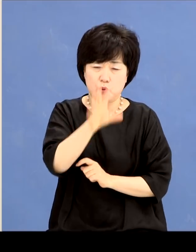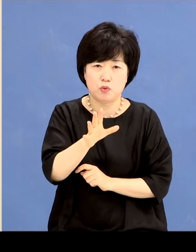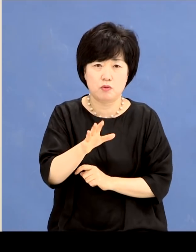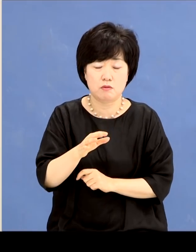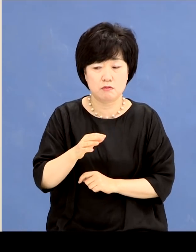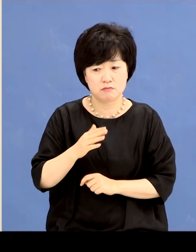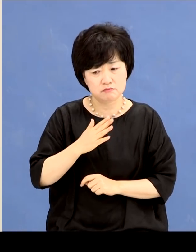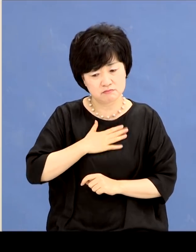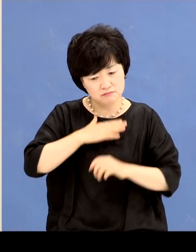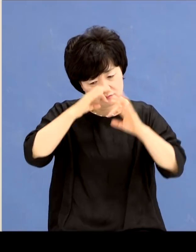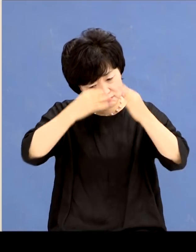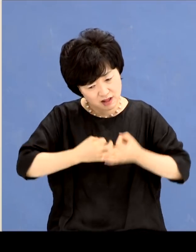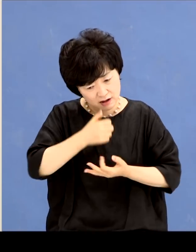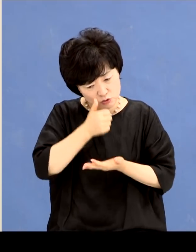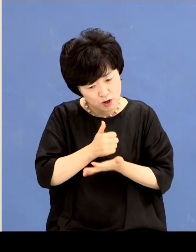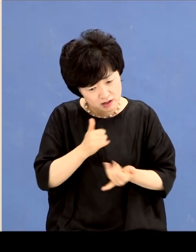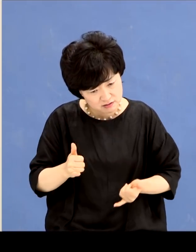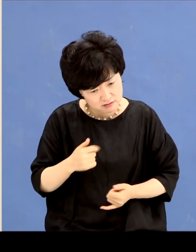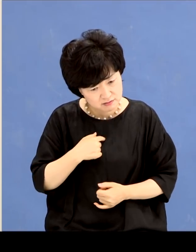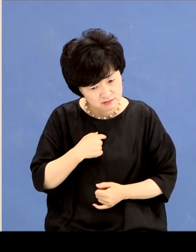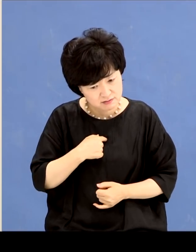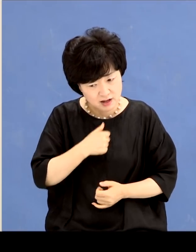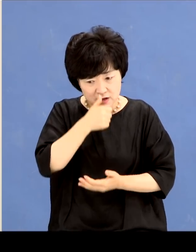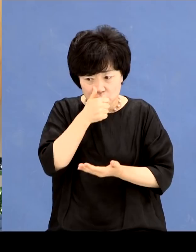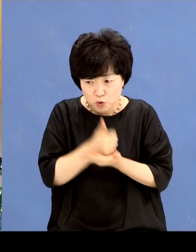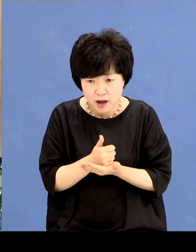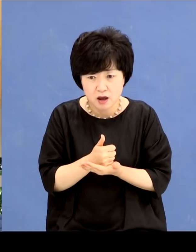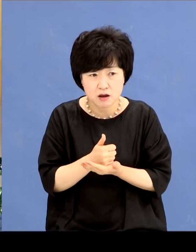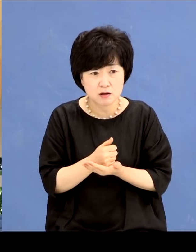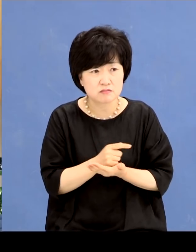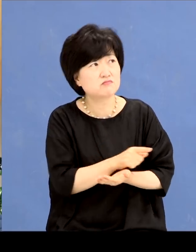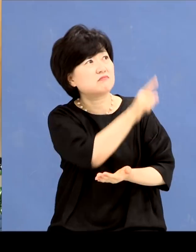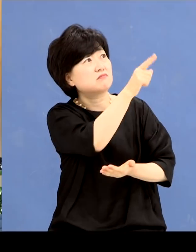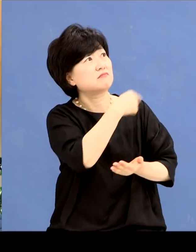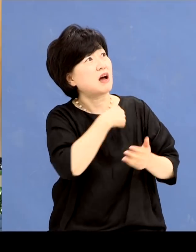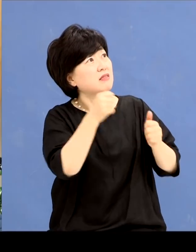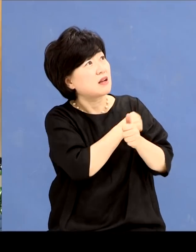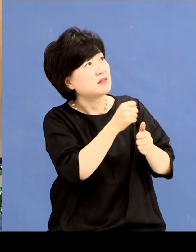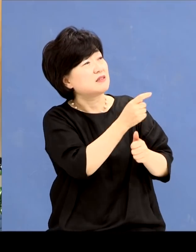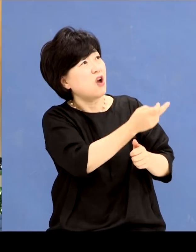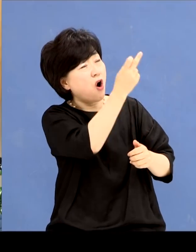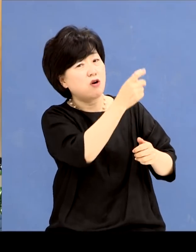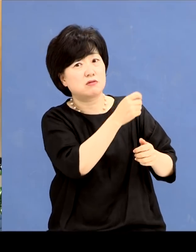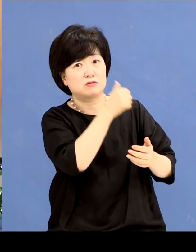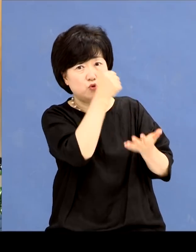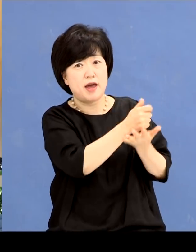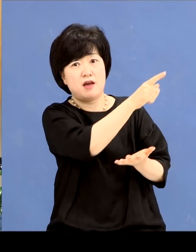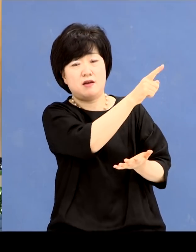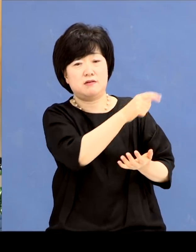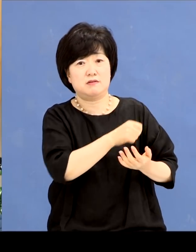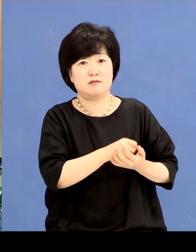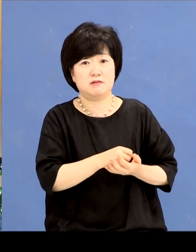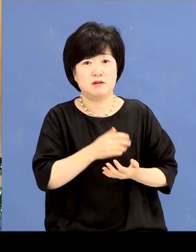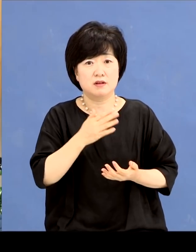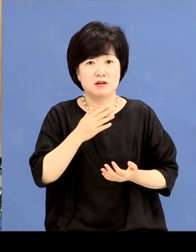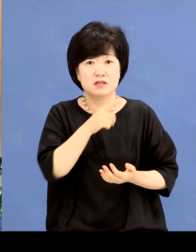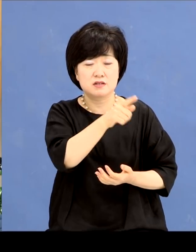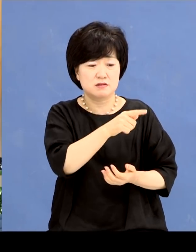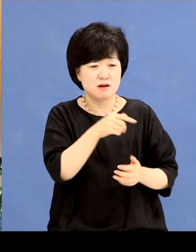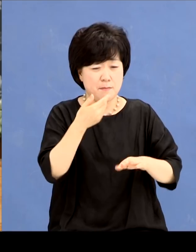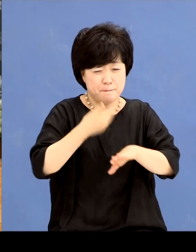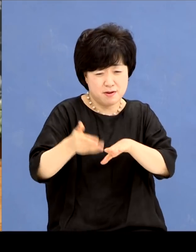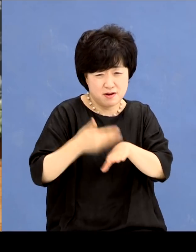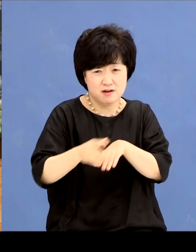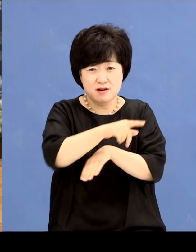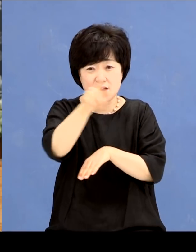생각한 적이 단 한 번도 없거든요. 죄인이라면 나를 때리는 형님들, 네. 그 폭력을 방조하는